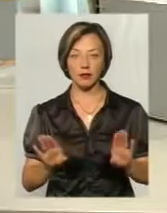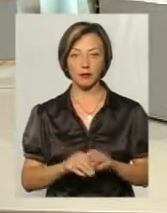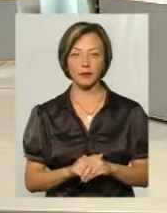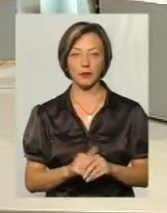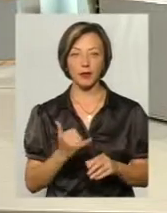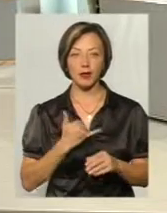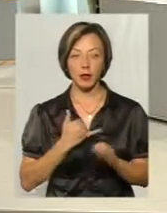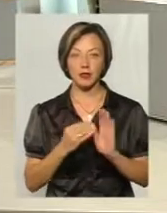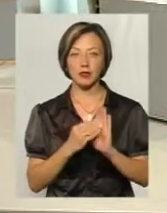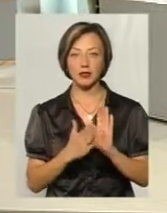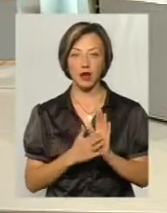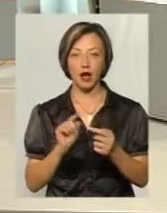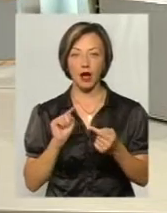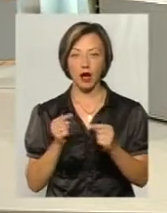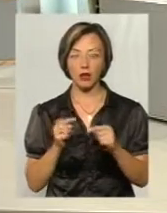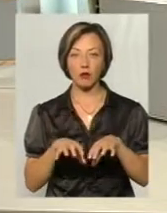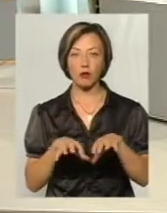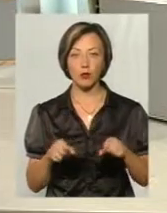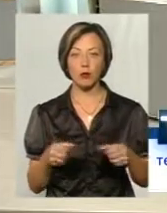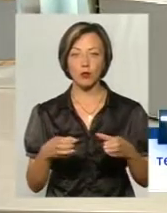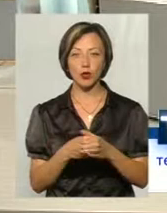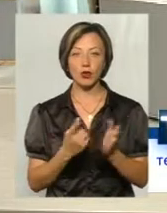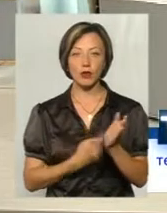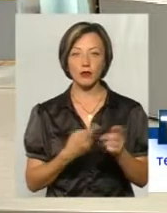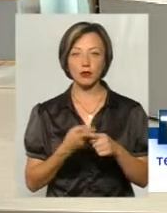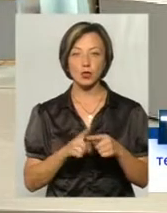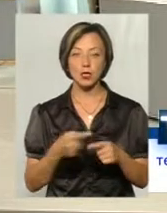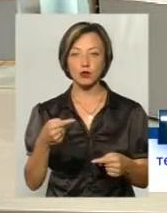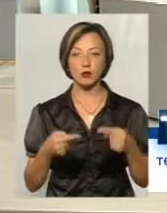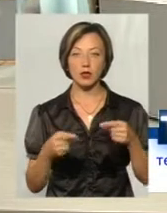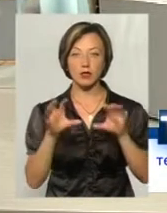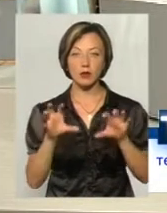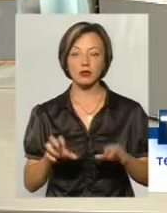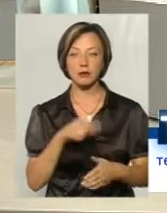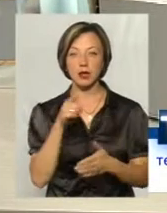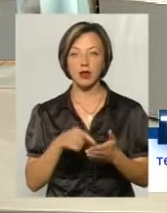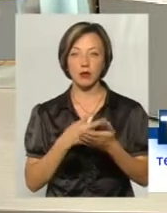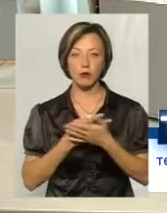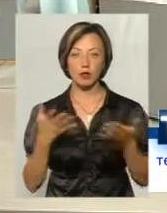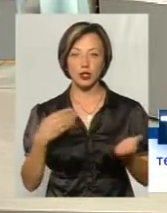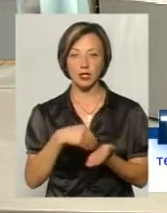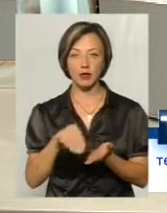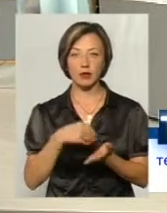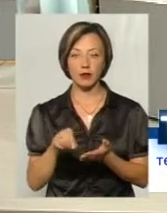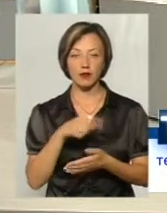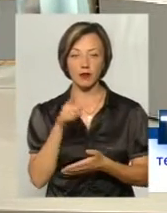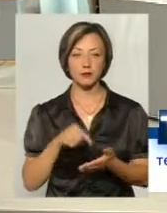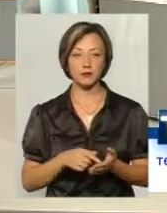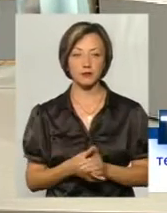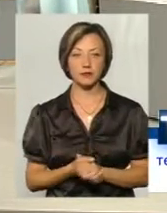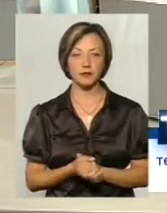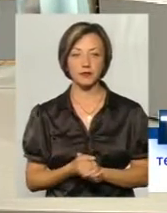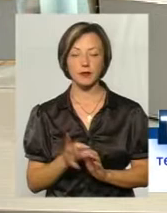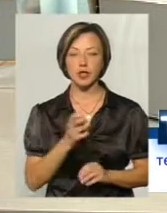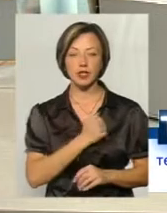мене зазначено, що антимонопольний комітет довів, що це суперечить законодавству з питань публічних закупівель. Ну, на жаль, я не